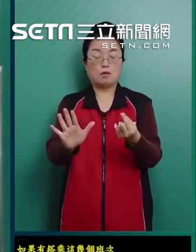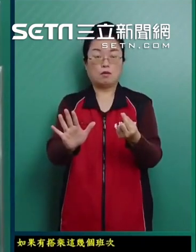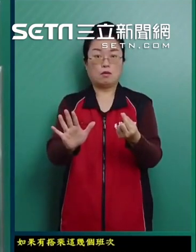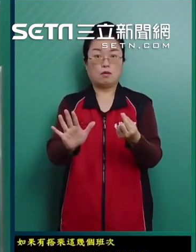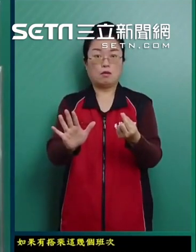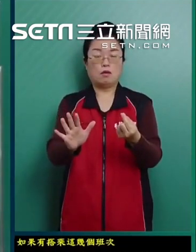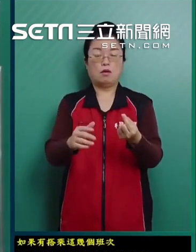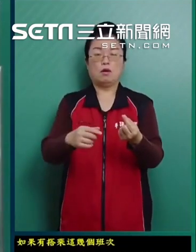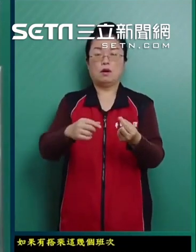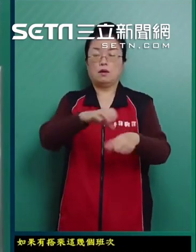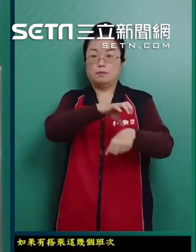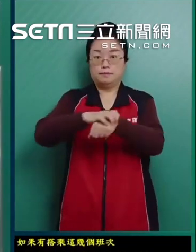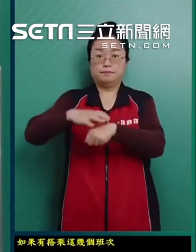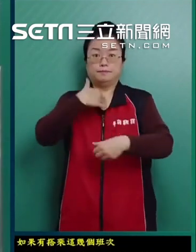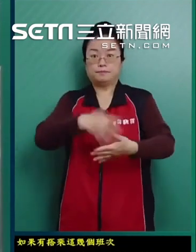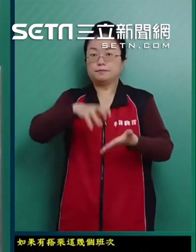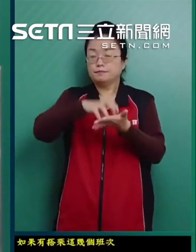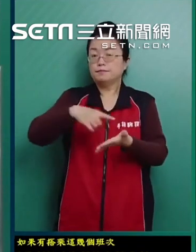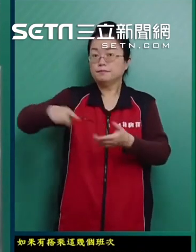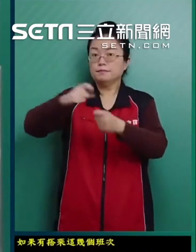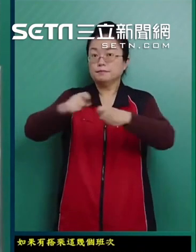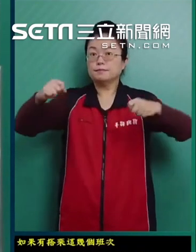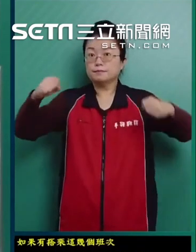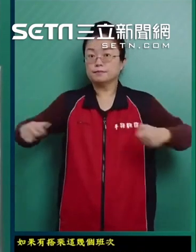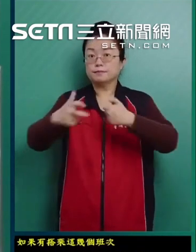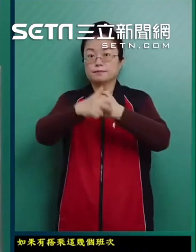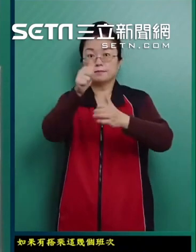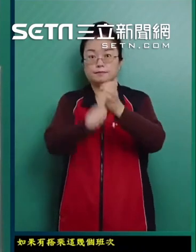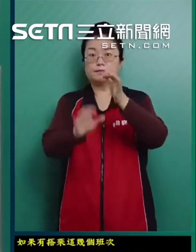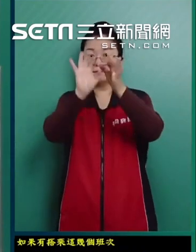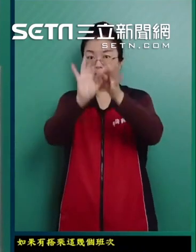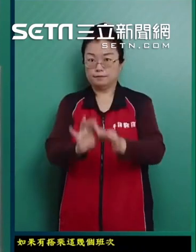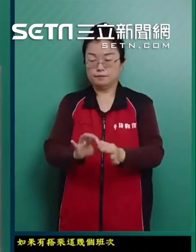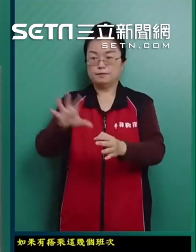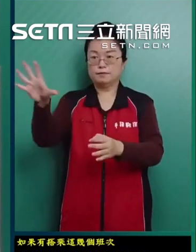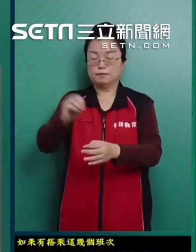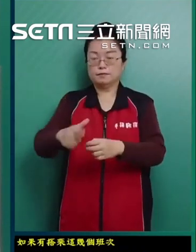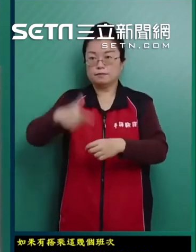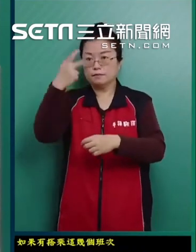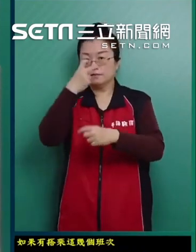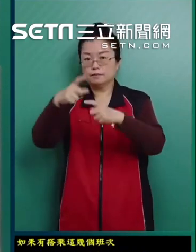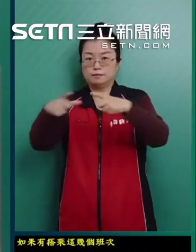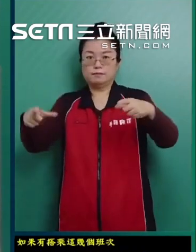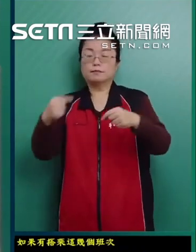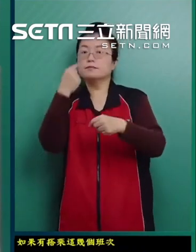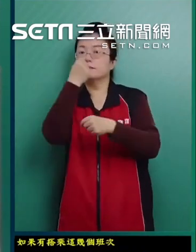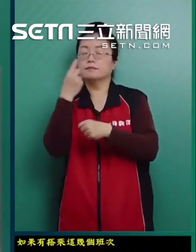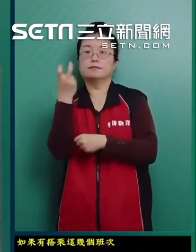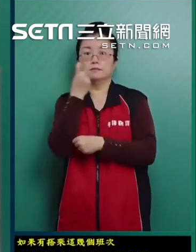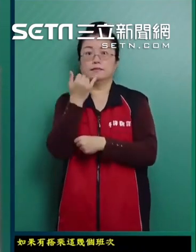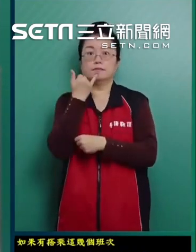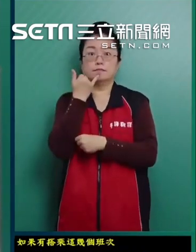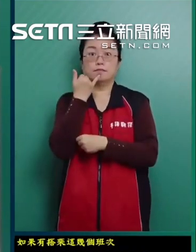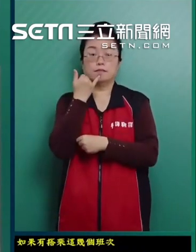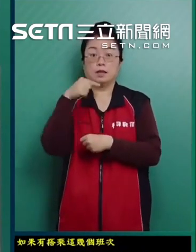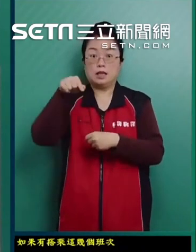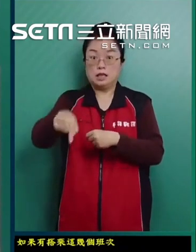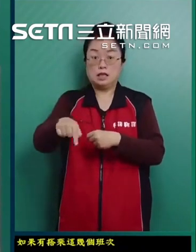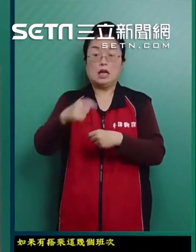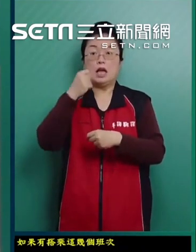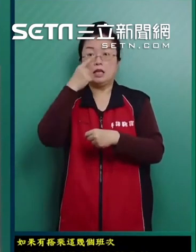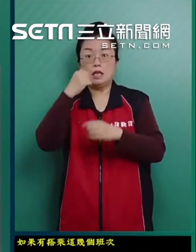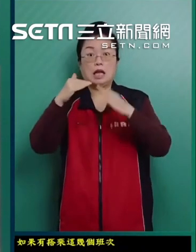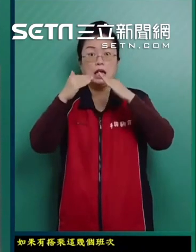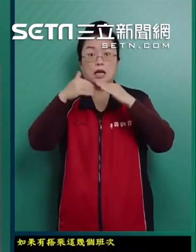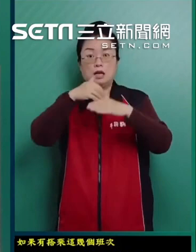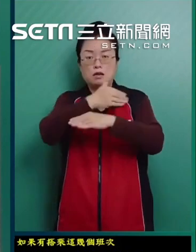到永康卫生所领取居家快筛。不拘台南市民，如果你有同框者，原则上我们就会协助您做快筛筛检。那如